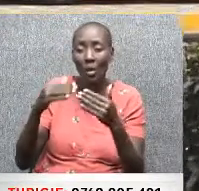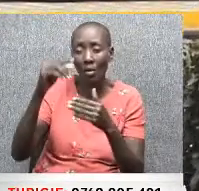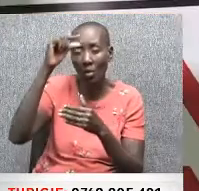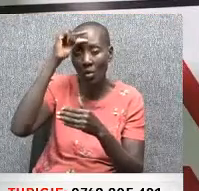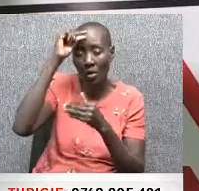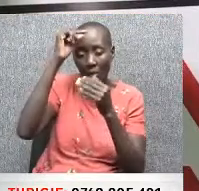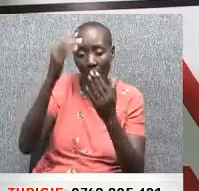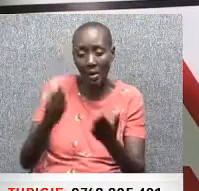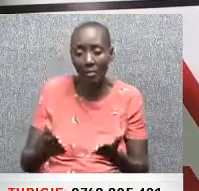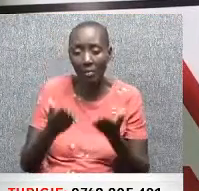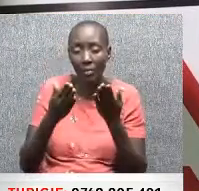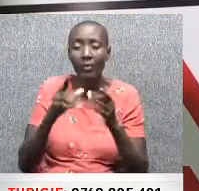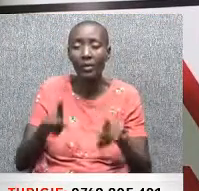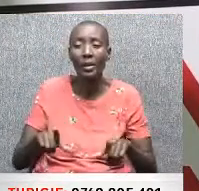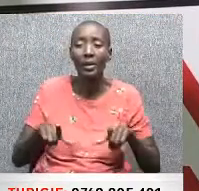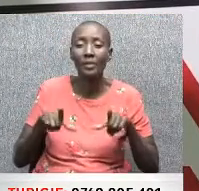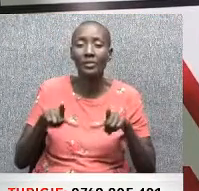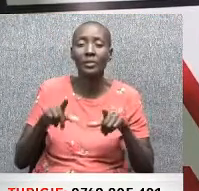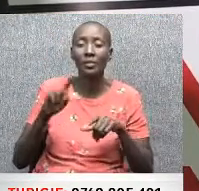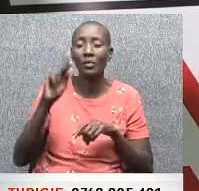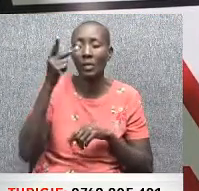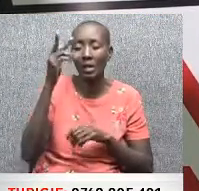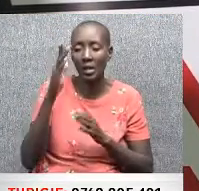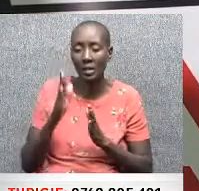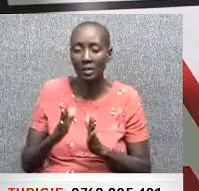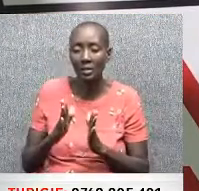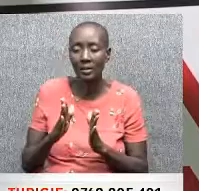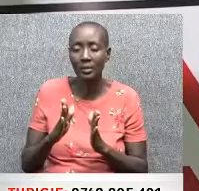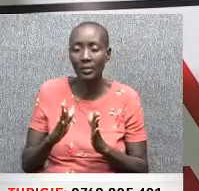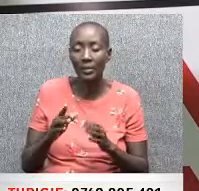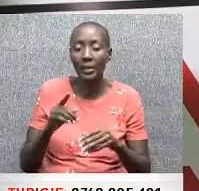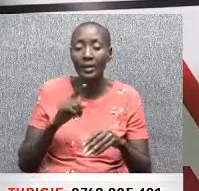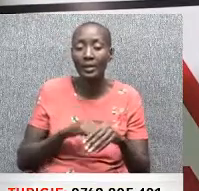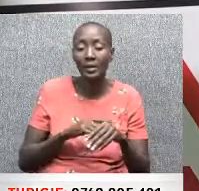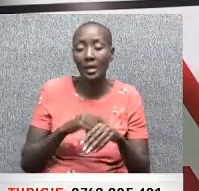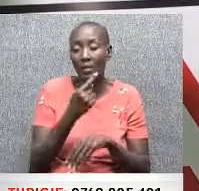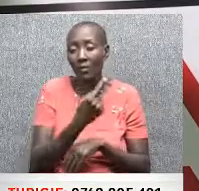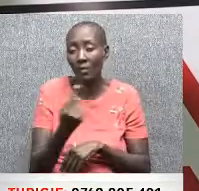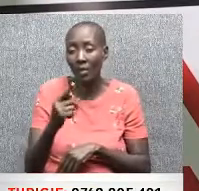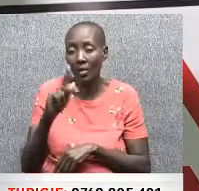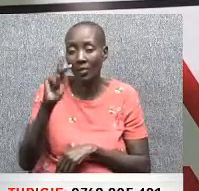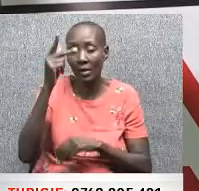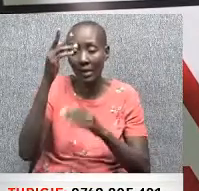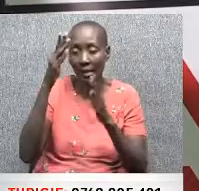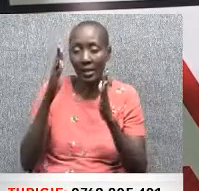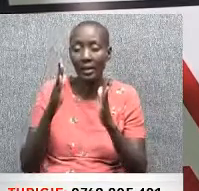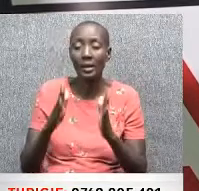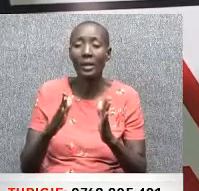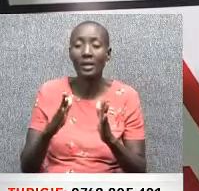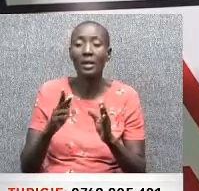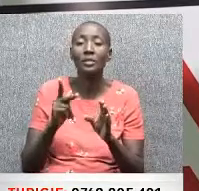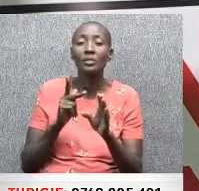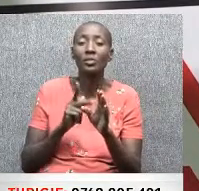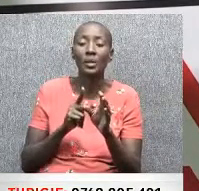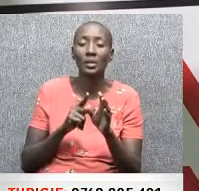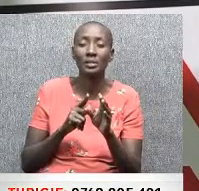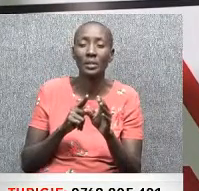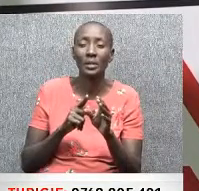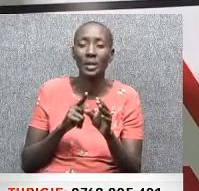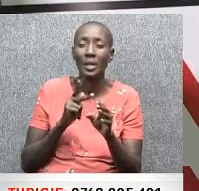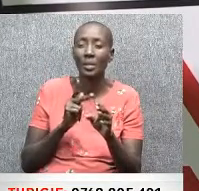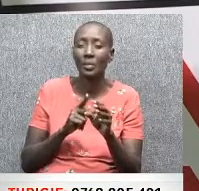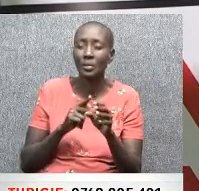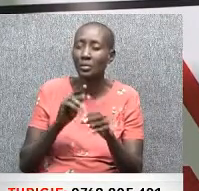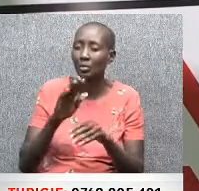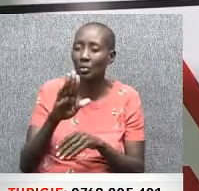Wakenya. Huu ndio muda ya kila Mkenya kutoa mchango wake kwa serikali. Na huu mchango ni mdogo sana. Ni